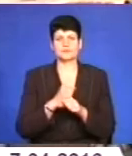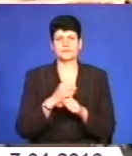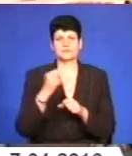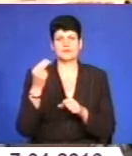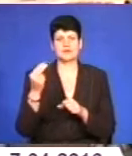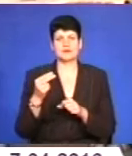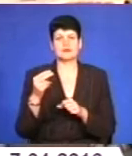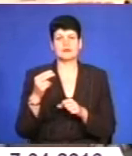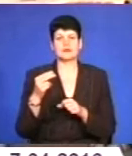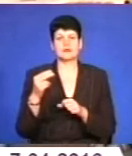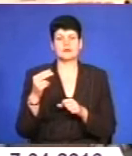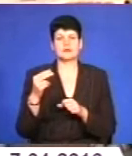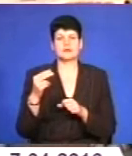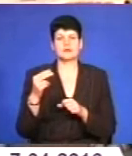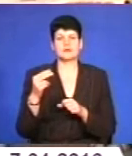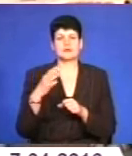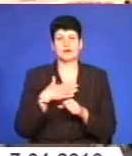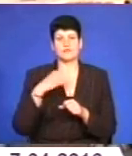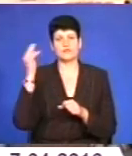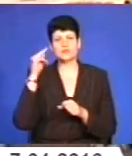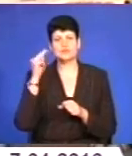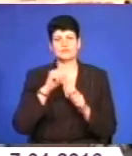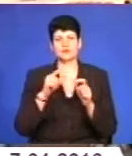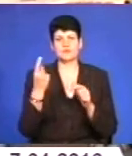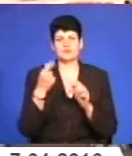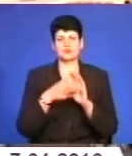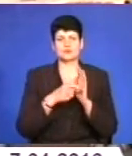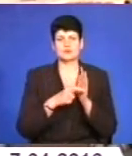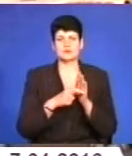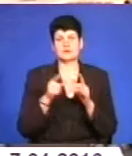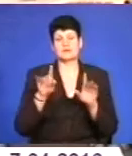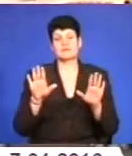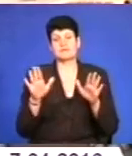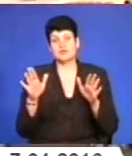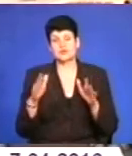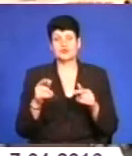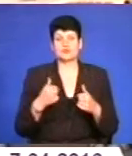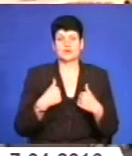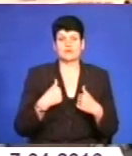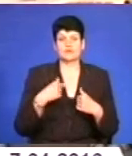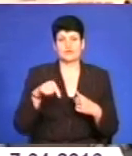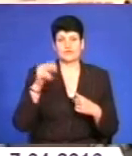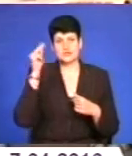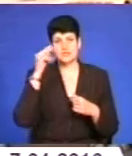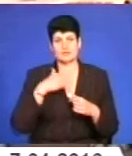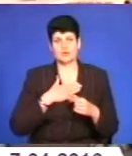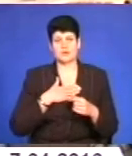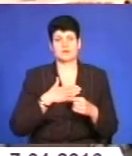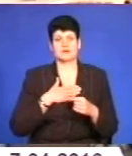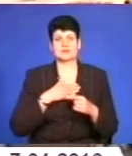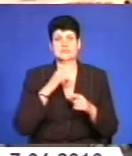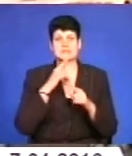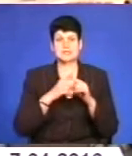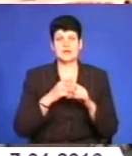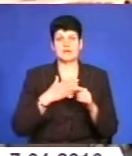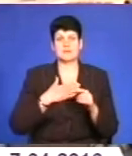дим смарками. Я вчуся в школі від першого класу. Так вийшло, що тут вчиться і моя сестра, і мій її брат. Ми всі